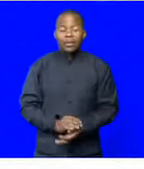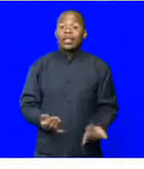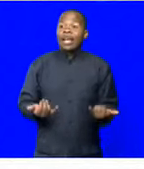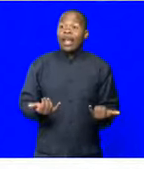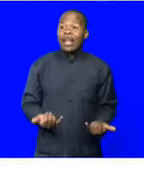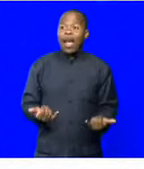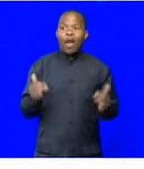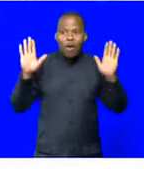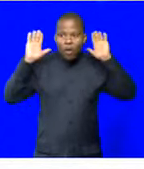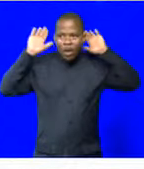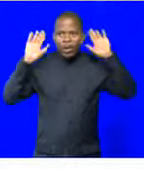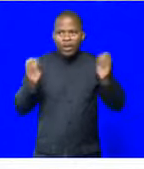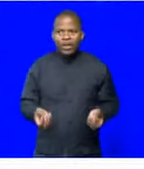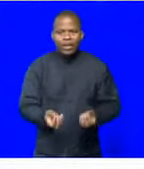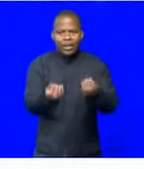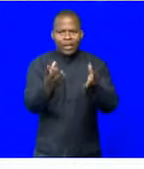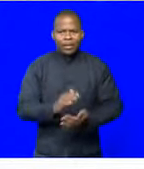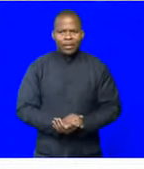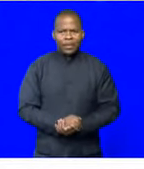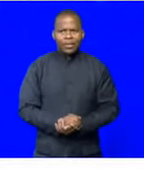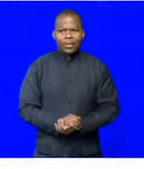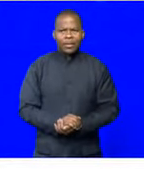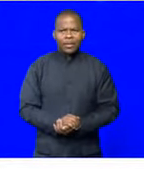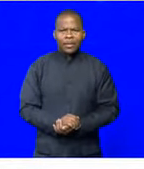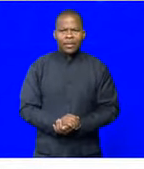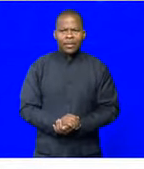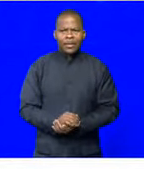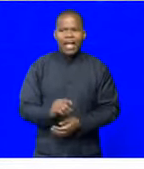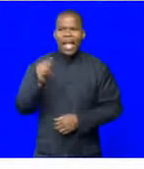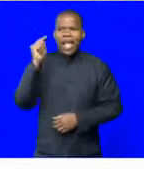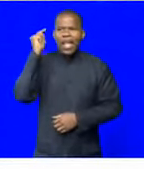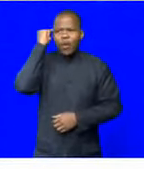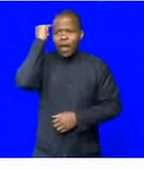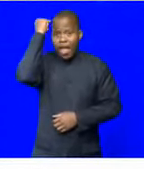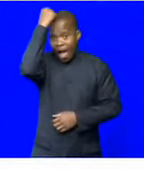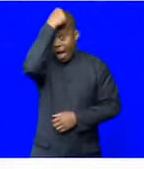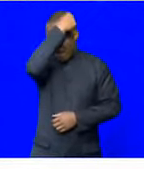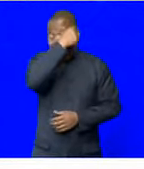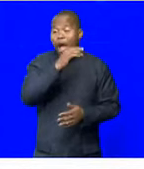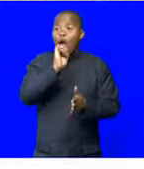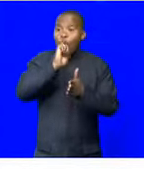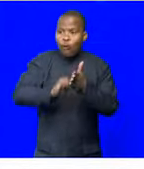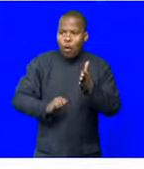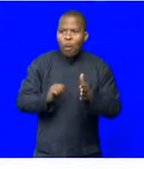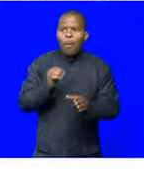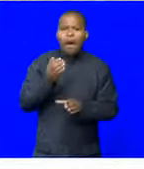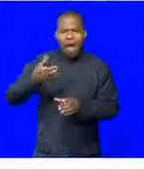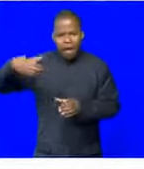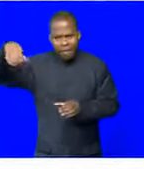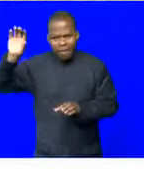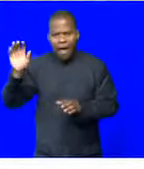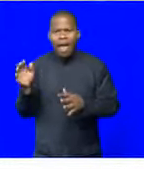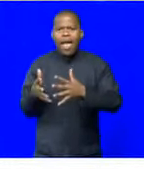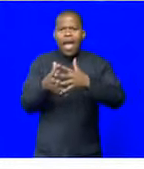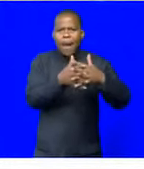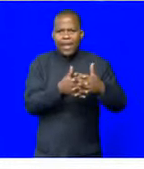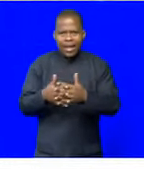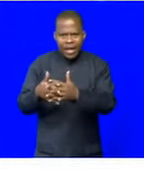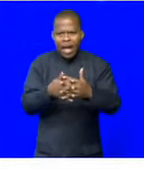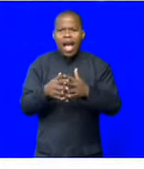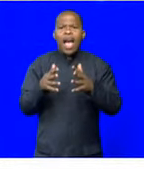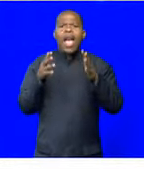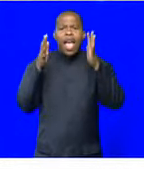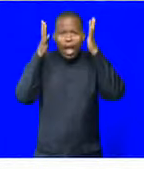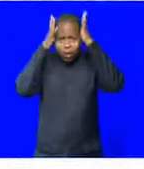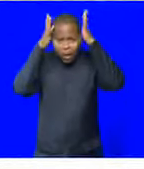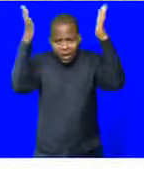Siveleke singene kuto ngalokugcwele mukeli. Silo inkosi Mswati wesithathu sesibuyile ekhaya ngemuva kwelihambo lwayo ingonyama lebelibheke